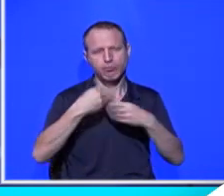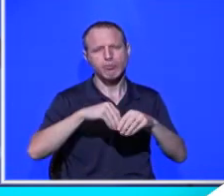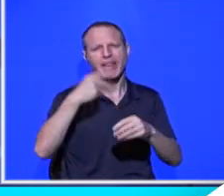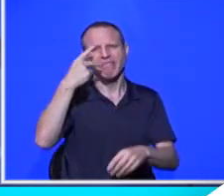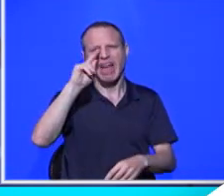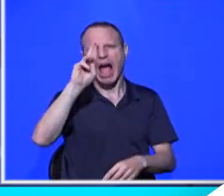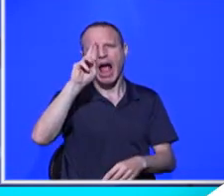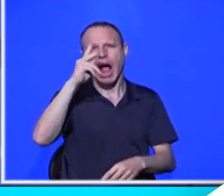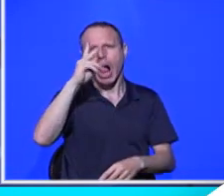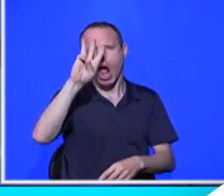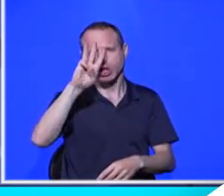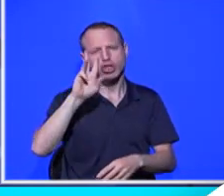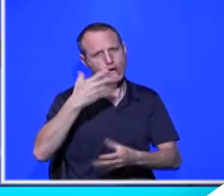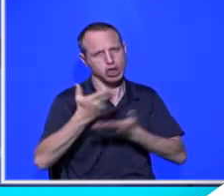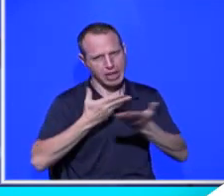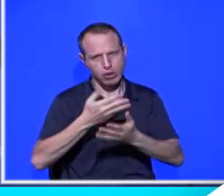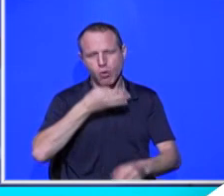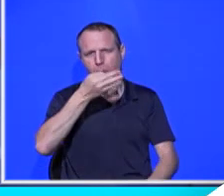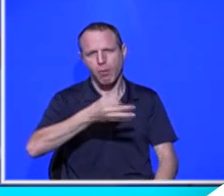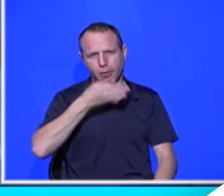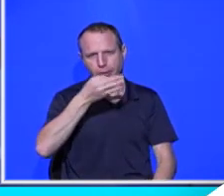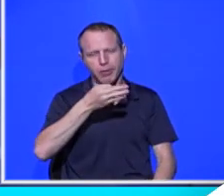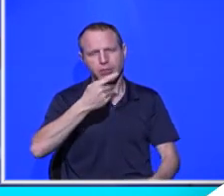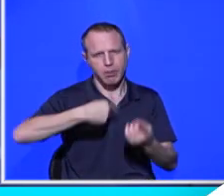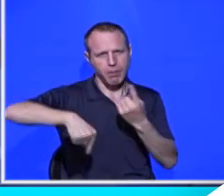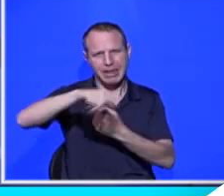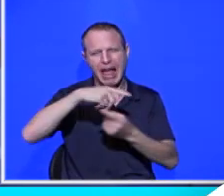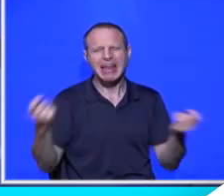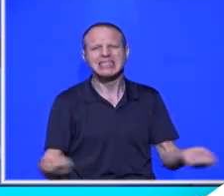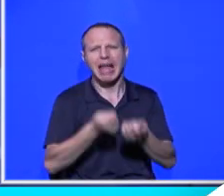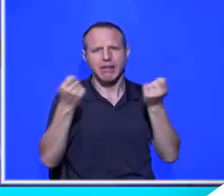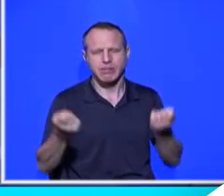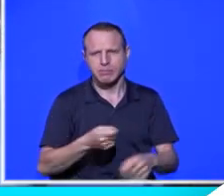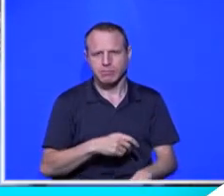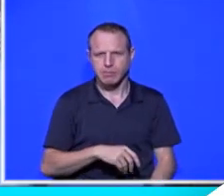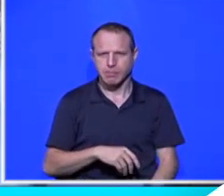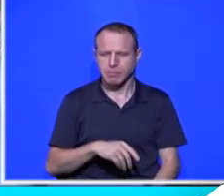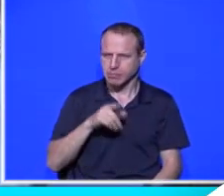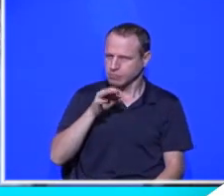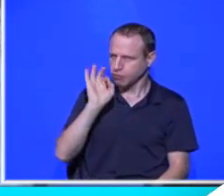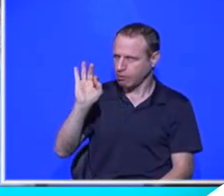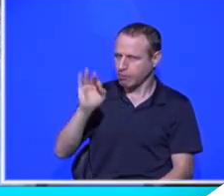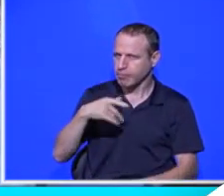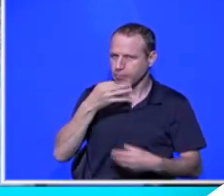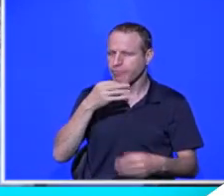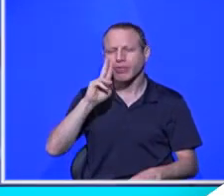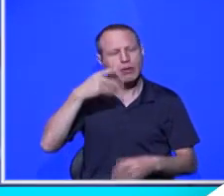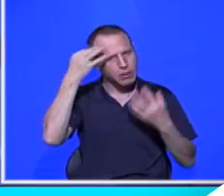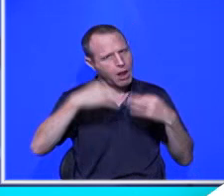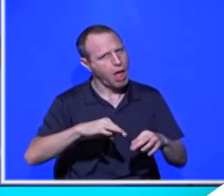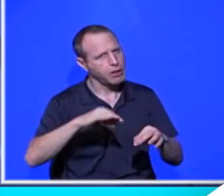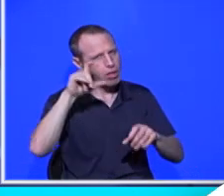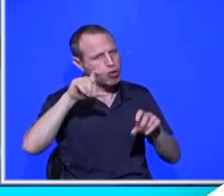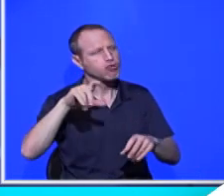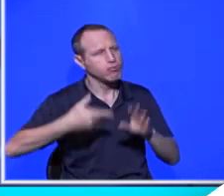יש התייחסות לזה במונולוג, בכיכר סחר. במונולוג שלך, כמובן. צריך להעריך את האנשים האלה, שיוצאים שבוע